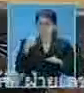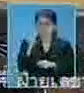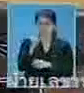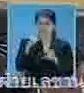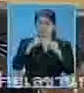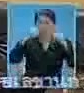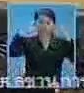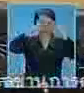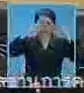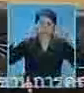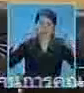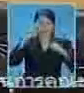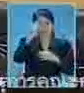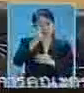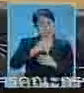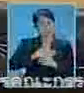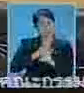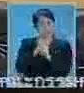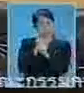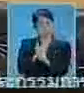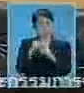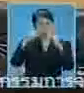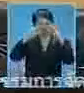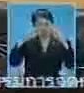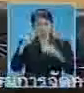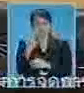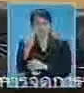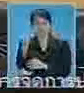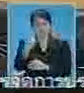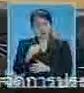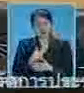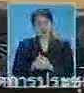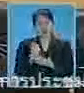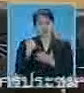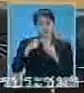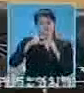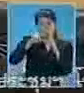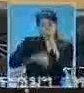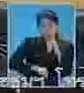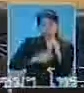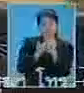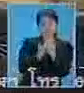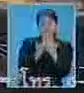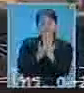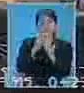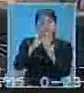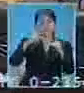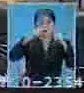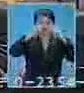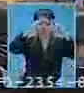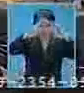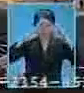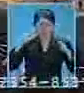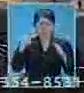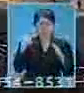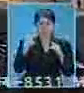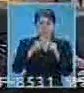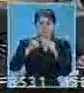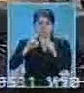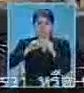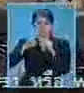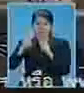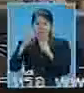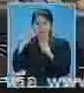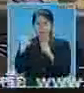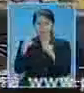ามสิทำไมไม่ทำแบบเวียดนามปรับลดค่าเงินของเขาเนี่ย 4-5 หนแล้วในช่วง3ปีที่ผ่านมา